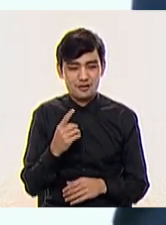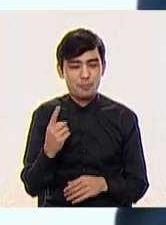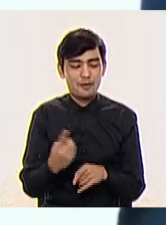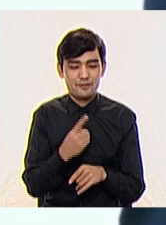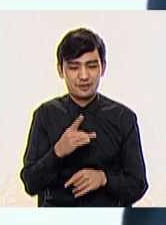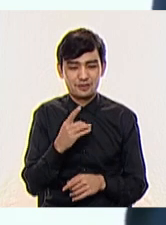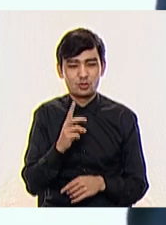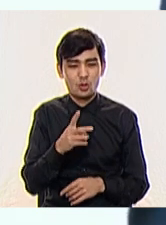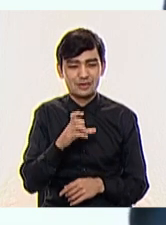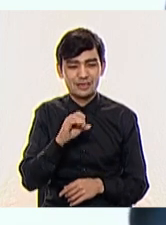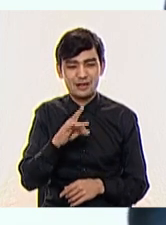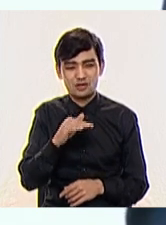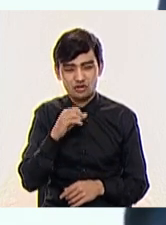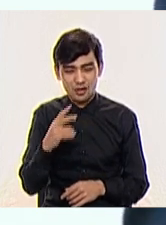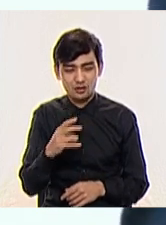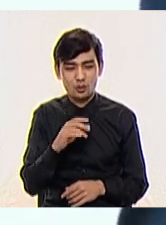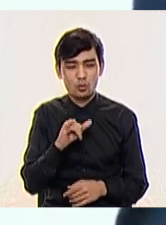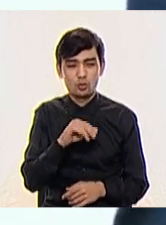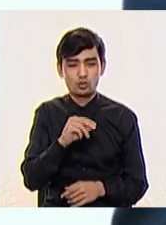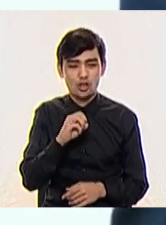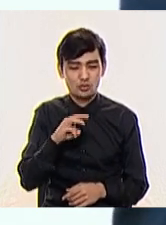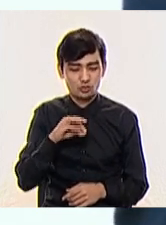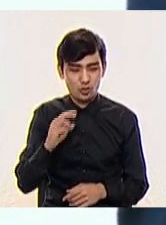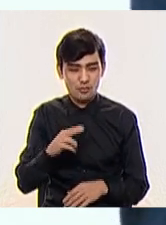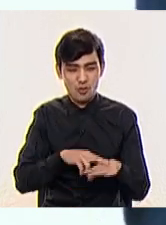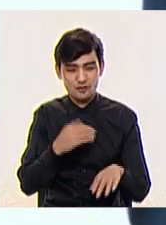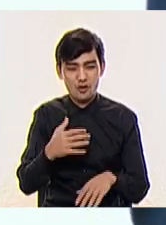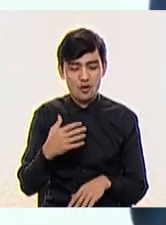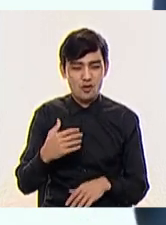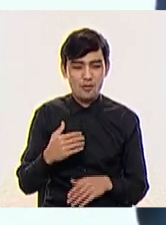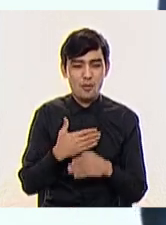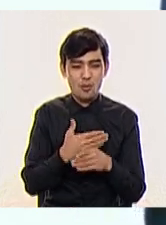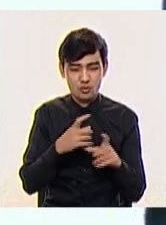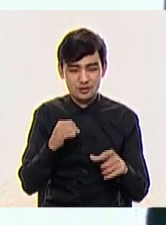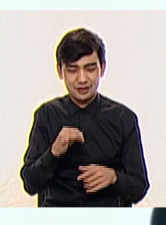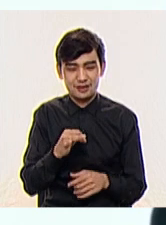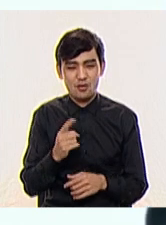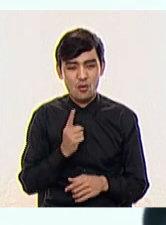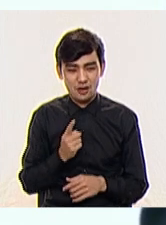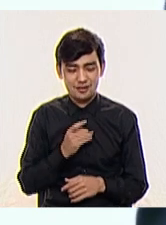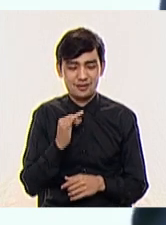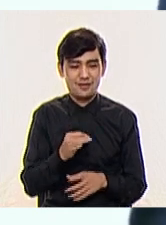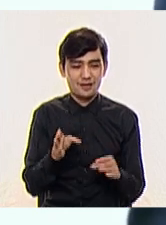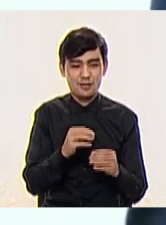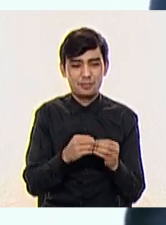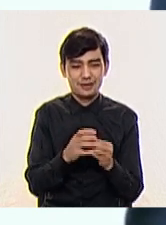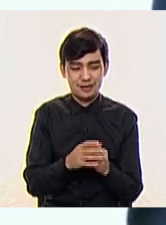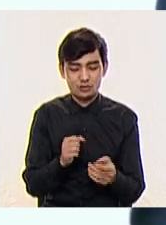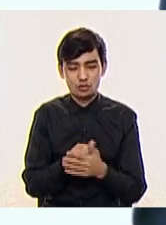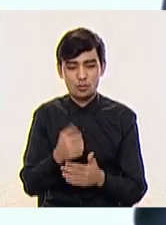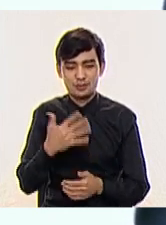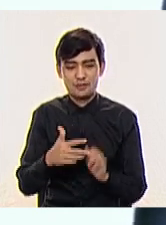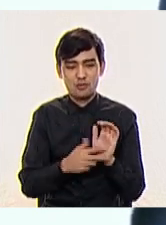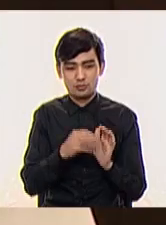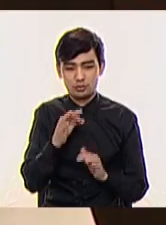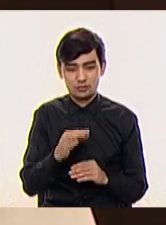қамтылған сержанттар, кинологтар, участок полиция көмекшілері, күзет және басқа қызметкерлері жалақысы 15%-дан 58%-ға